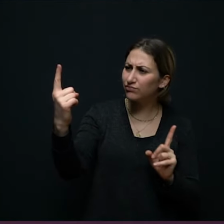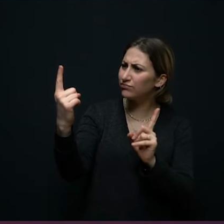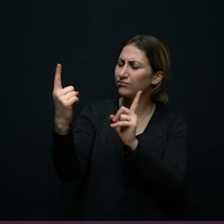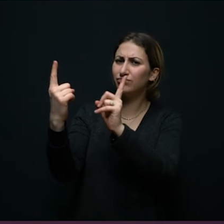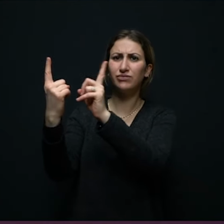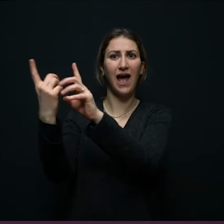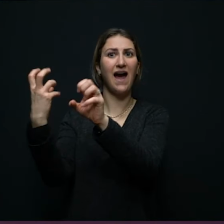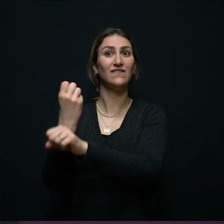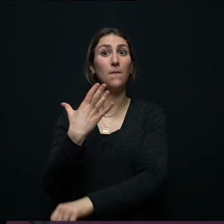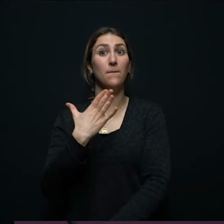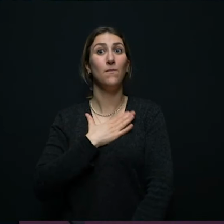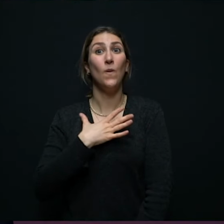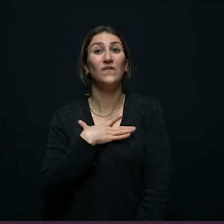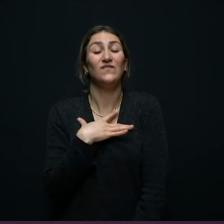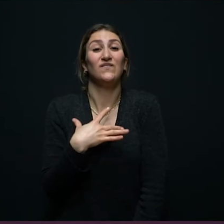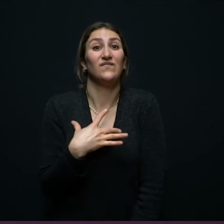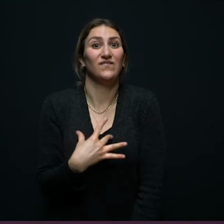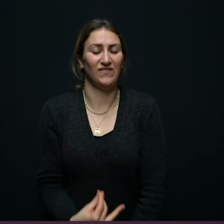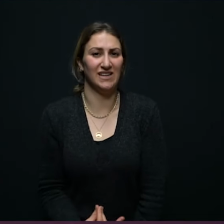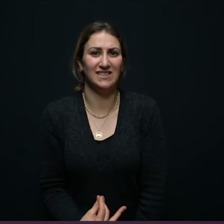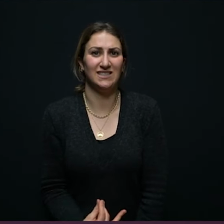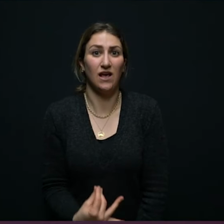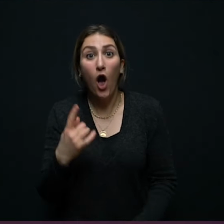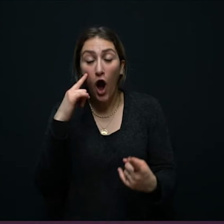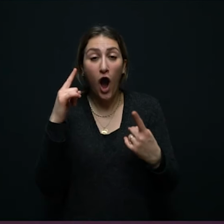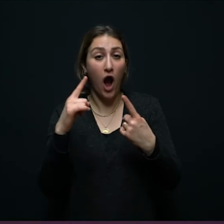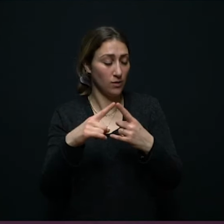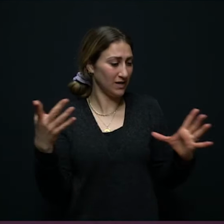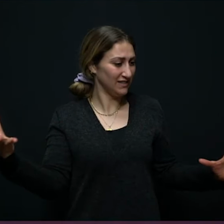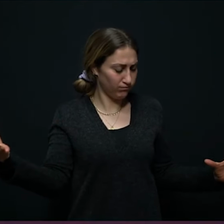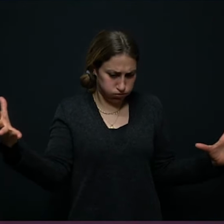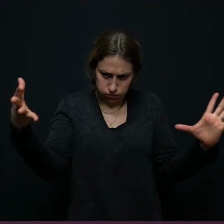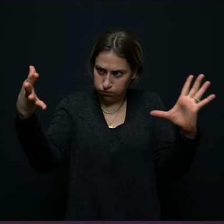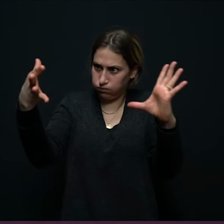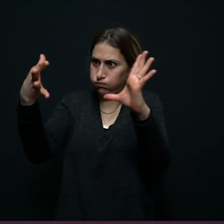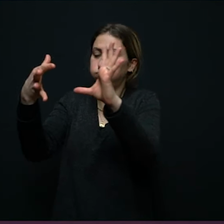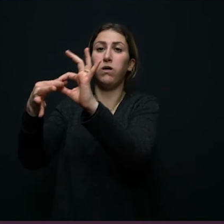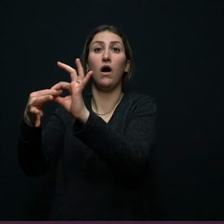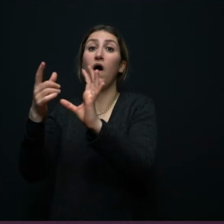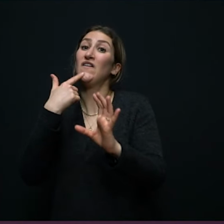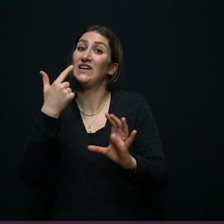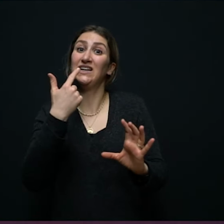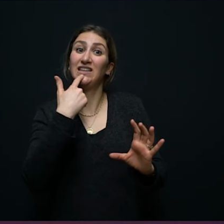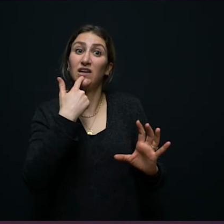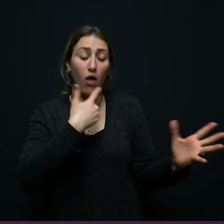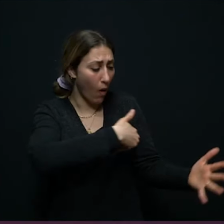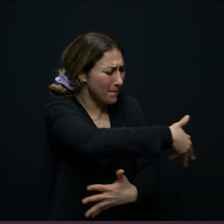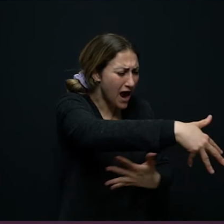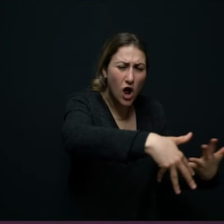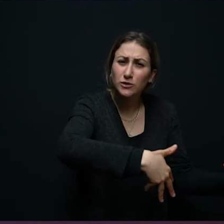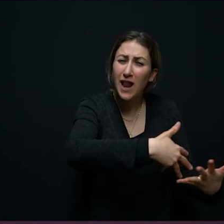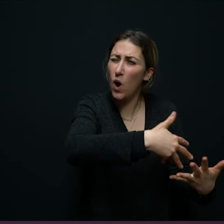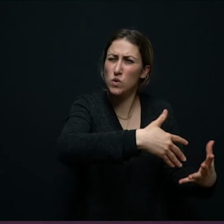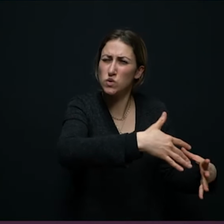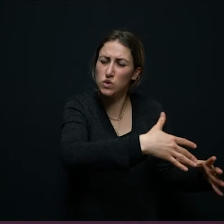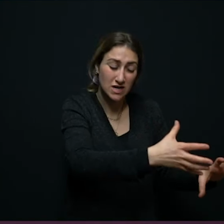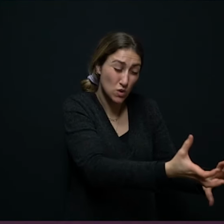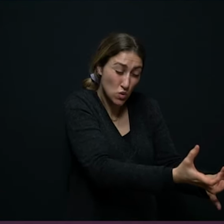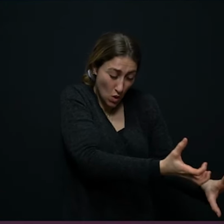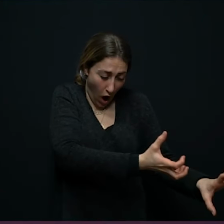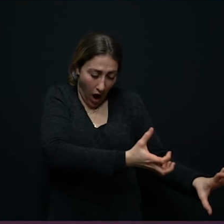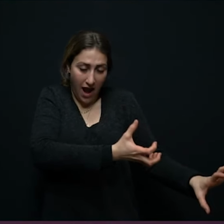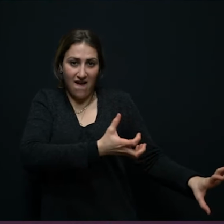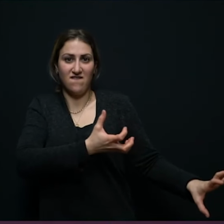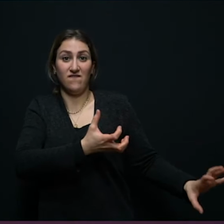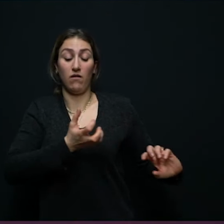fils bien aimé dieu mais a pas l'église les pouces pour qu'elles appartiennent à son